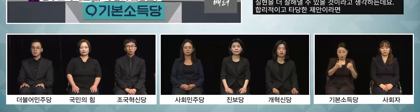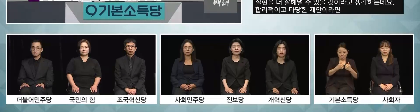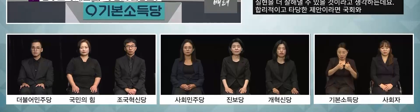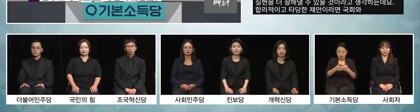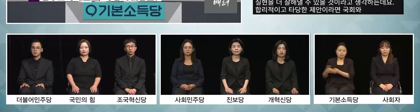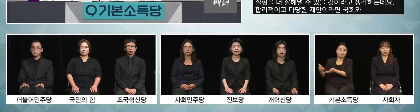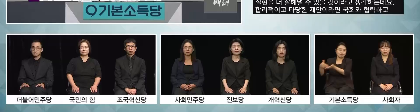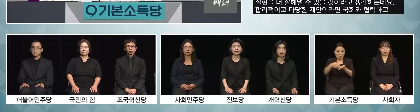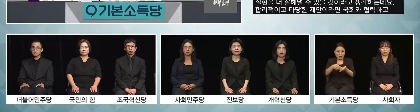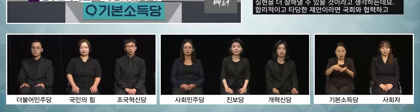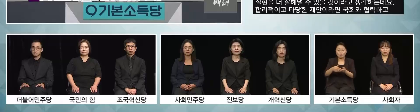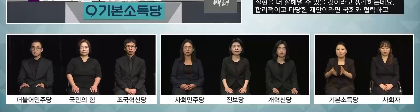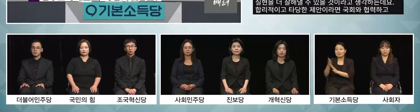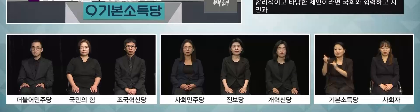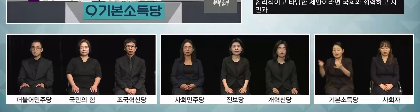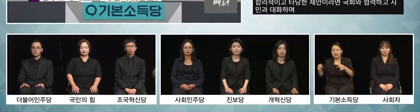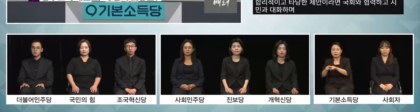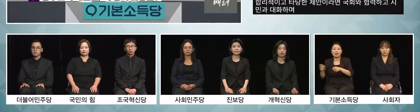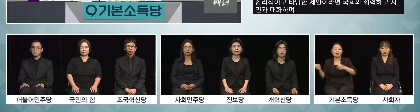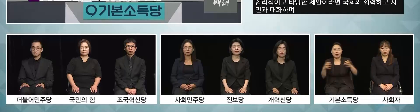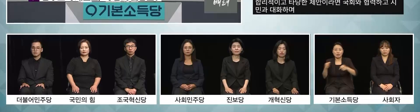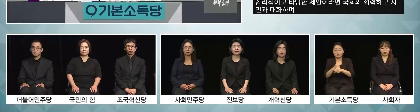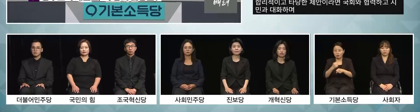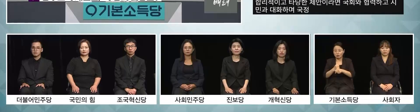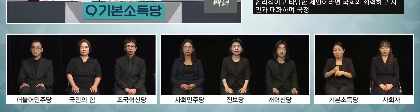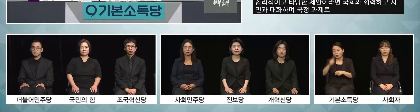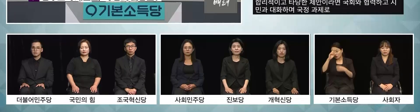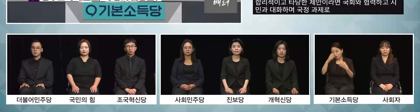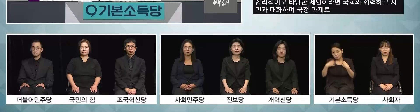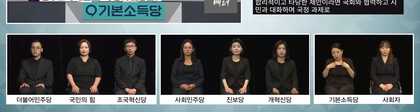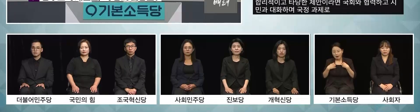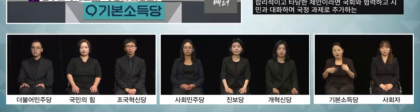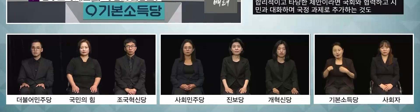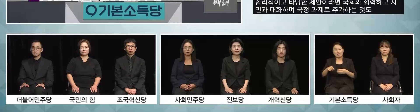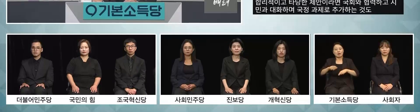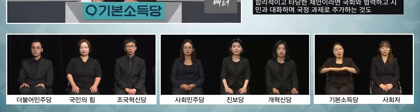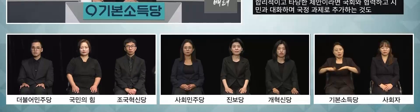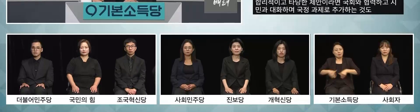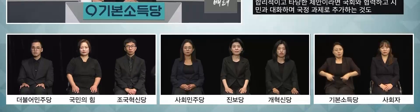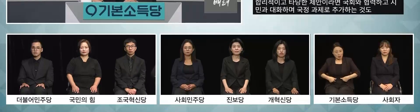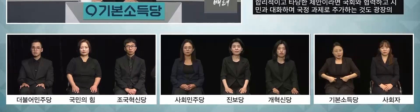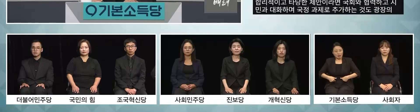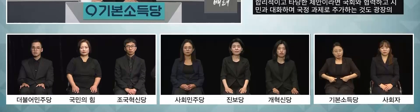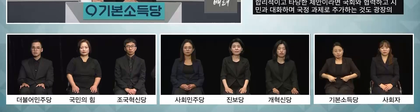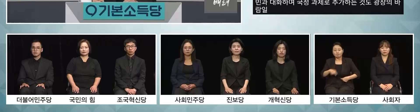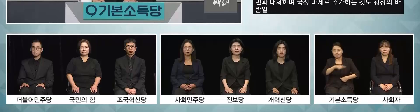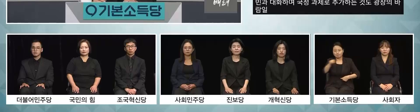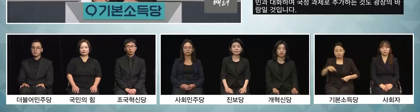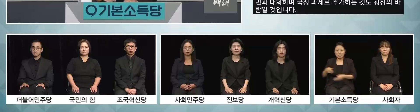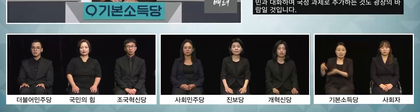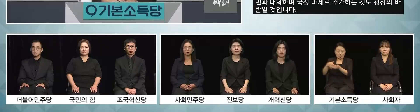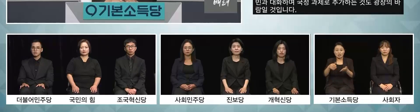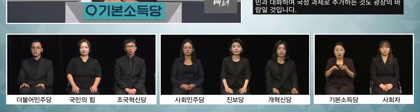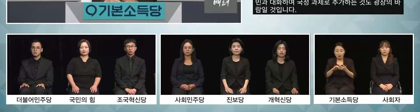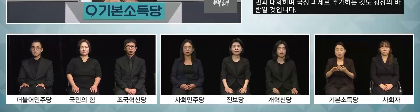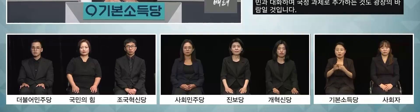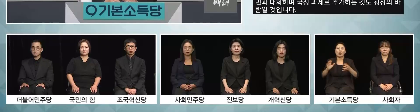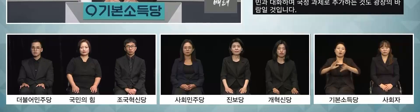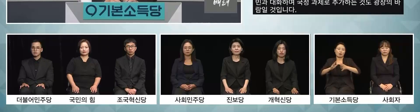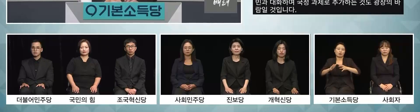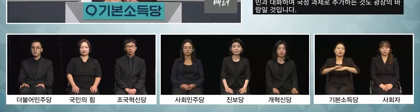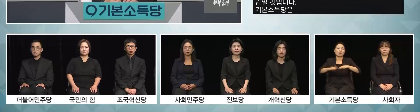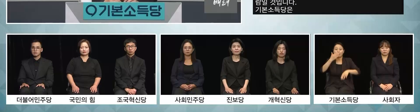협력하고 시민과 대화하며 국정과제로 추가하는 것도 광장의 바람일 것입니다. 기본소득당은